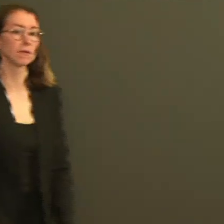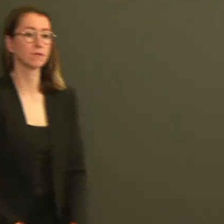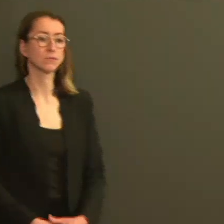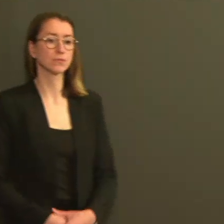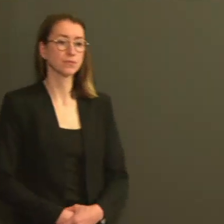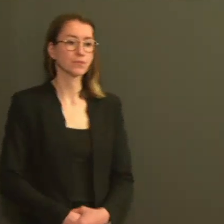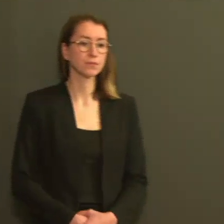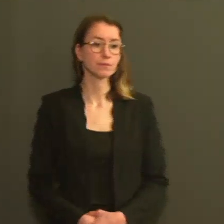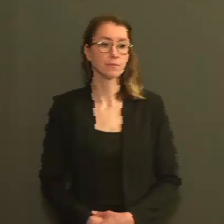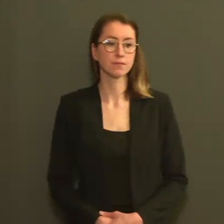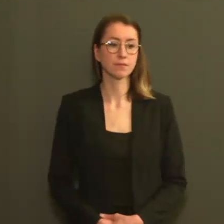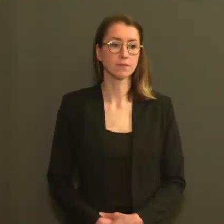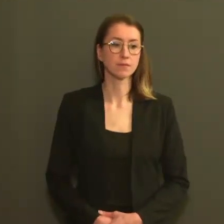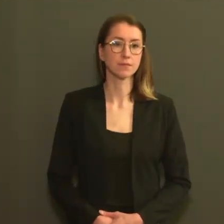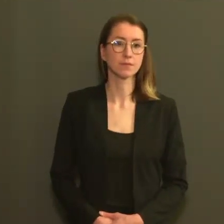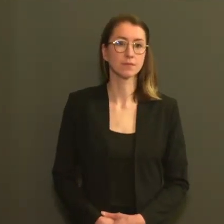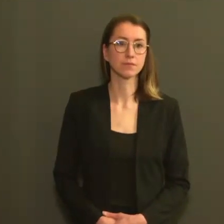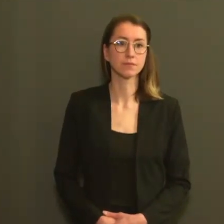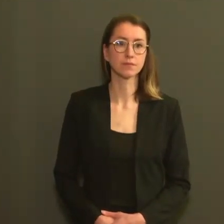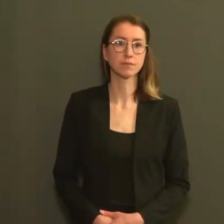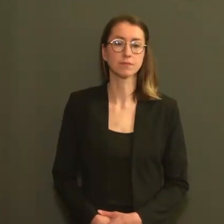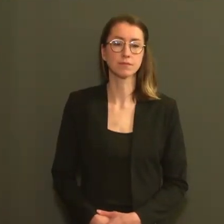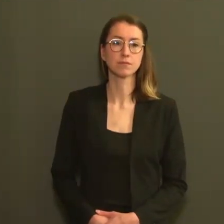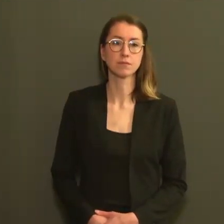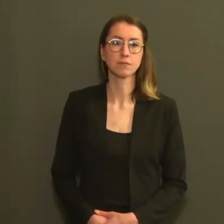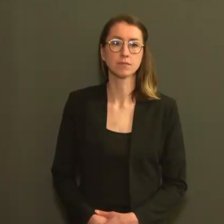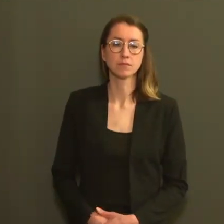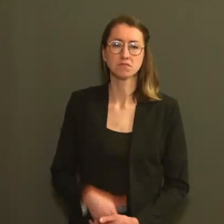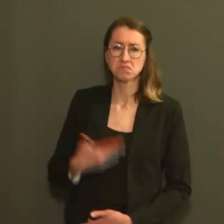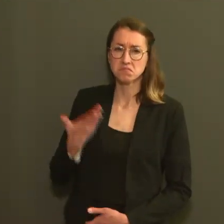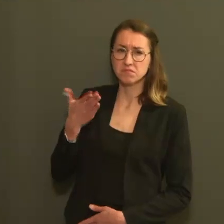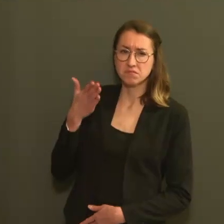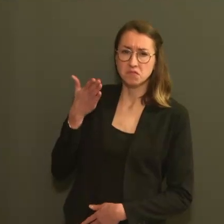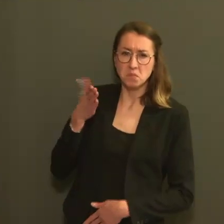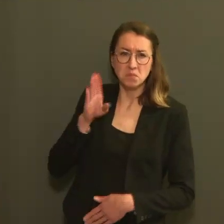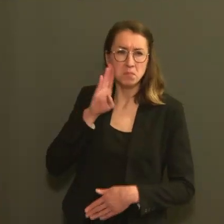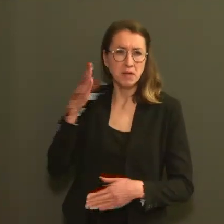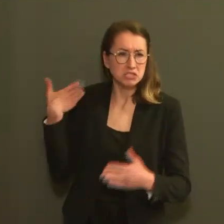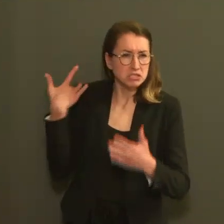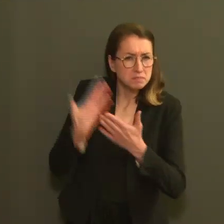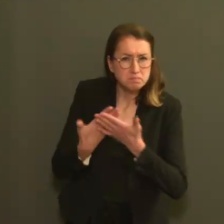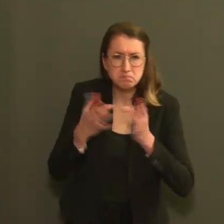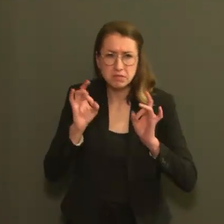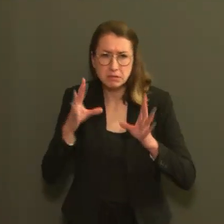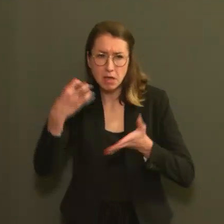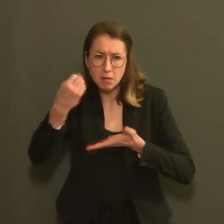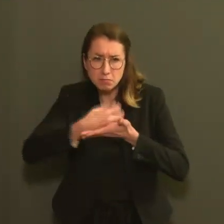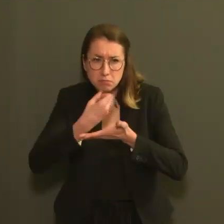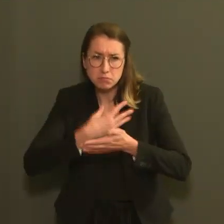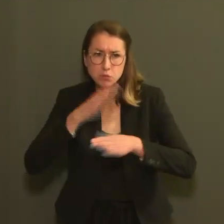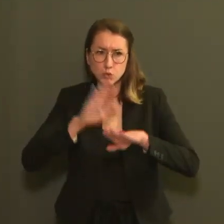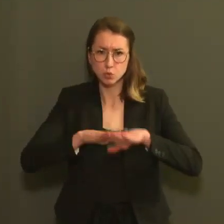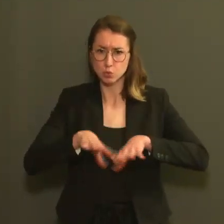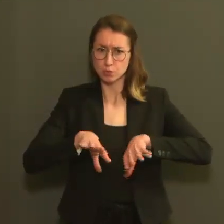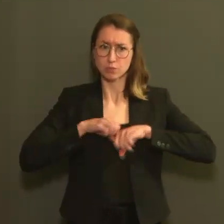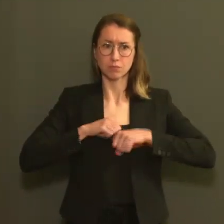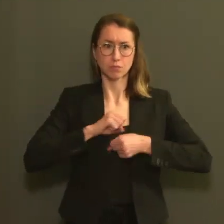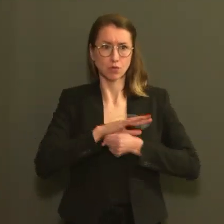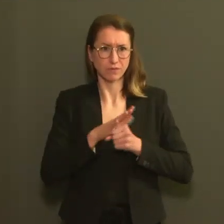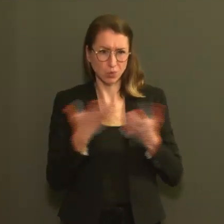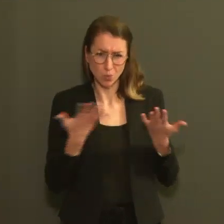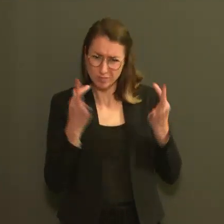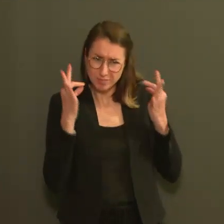Comment expliquer que la Belgique ne dispose ou ne partage pas de données sur les lieux de contamination, alors que d'autres pays,